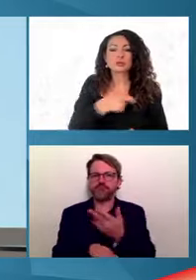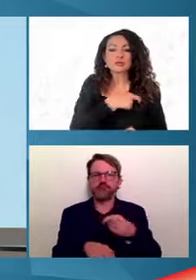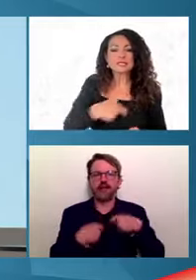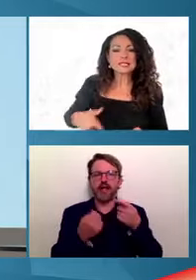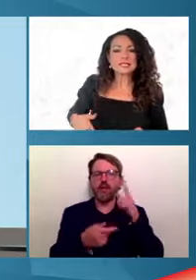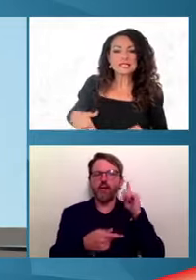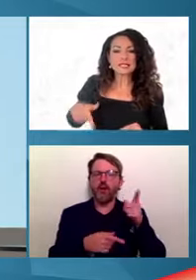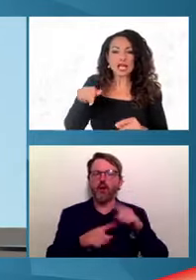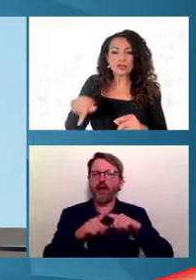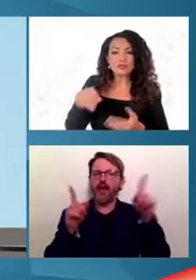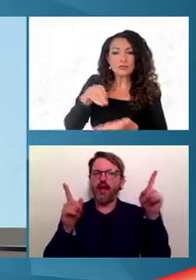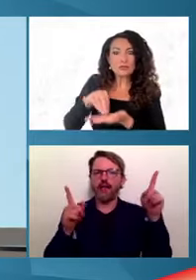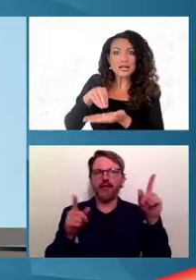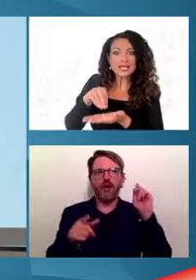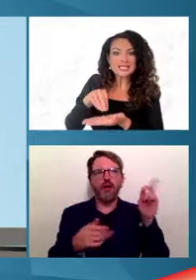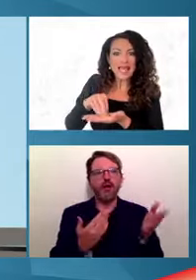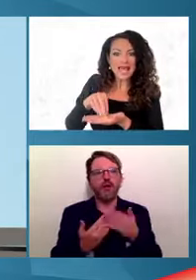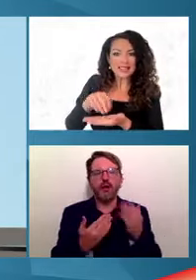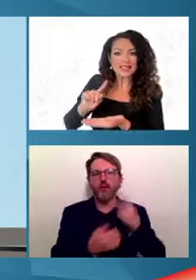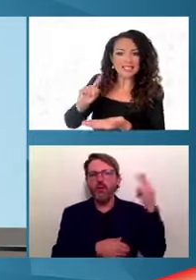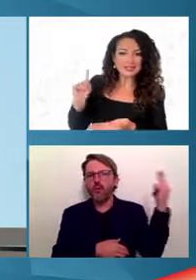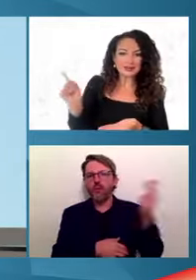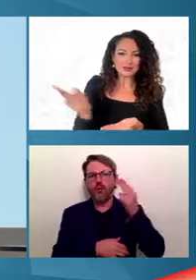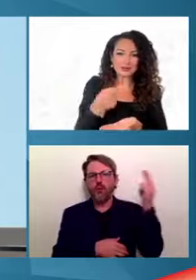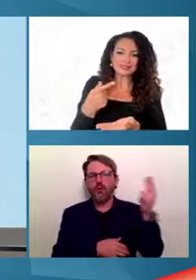hatten Unwetterkatastrophen, wir hatten